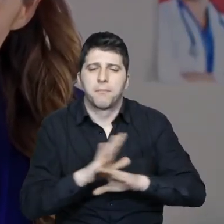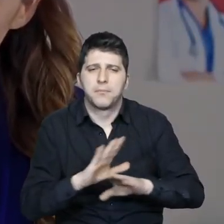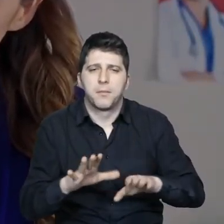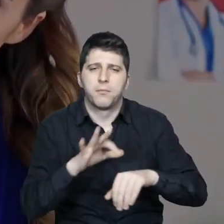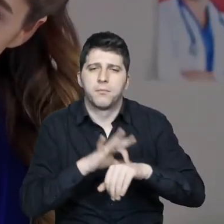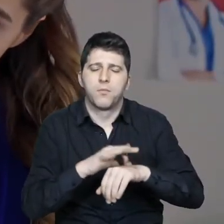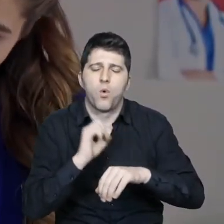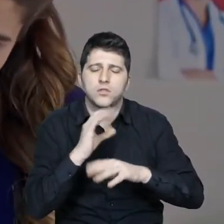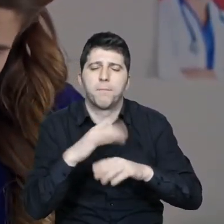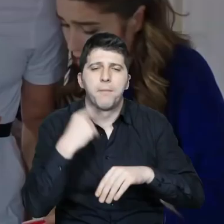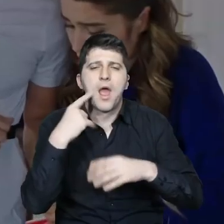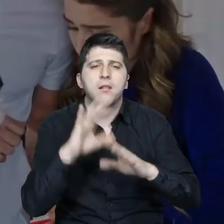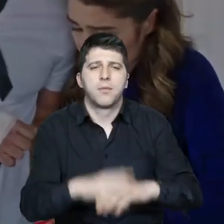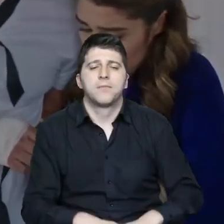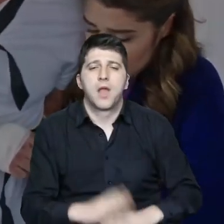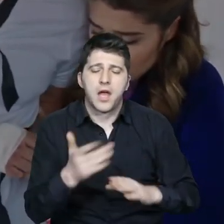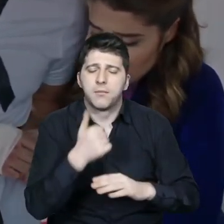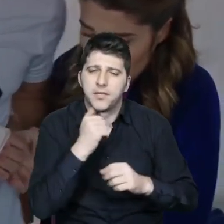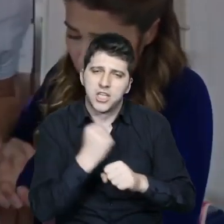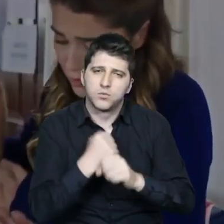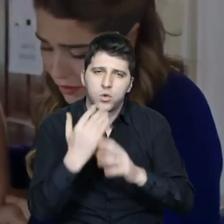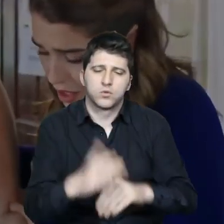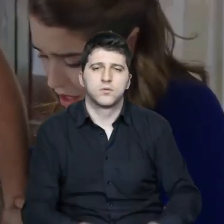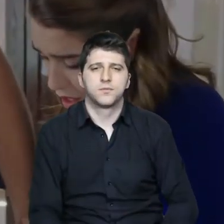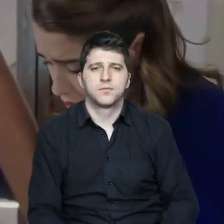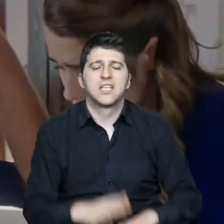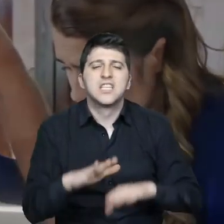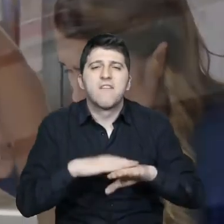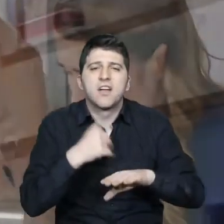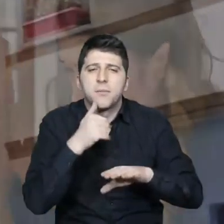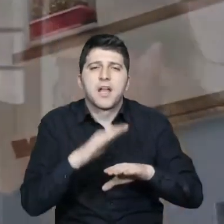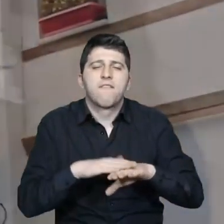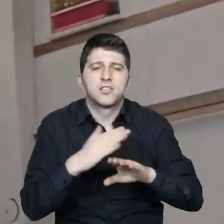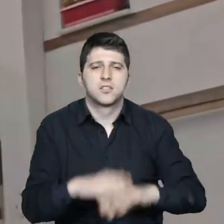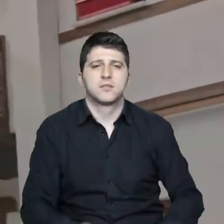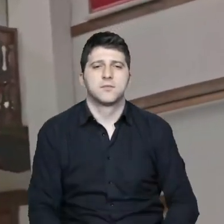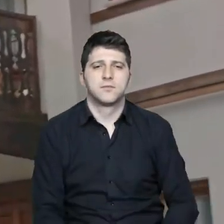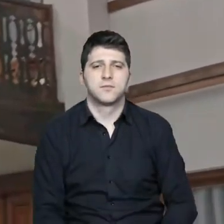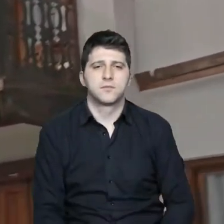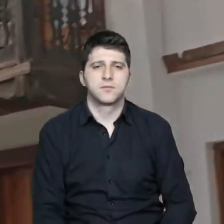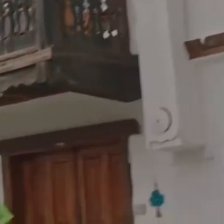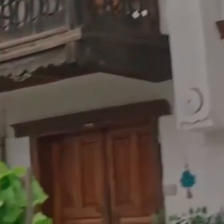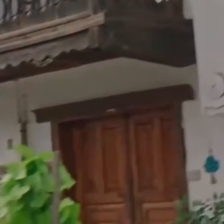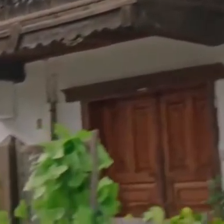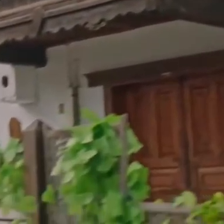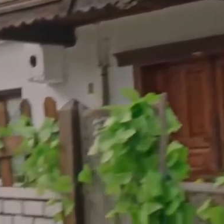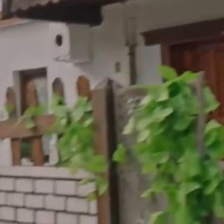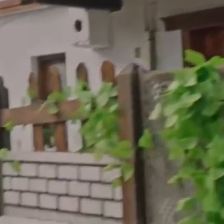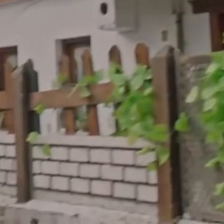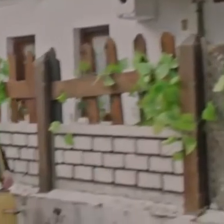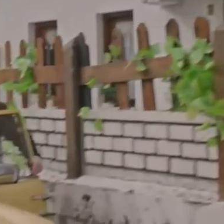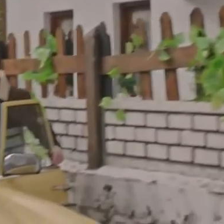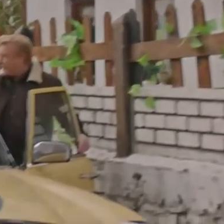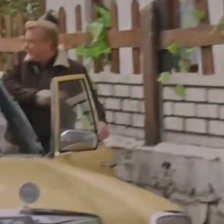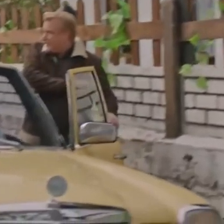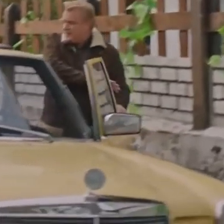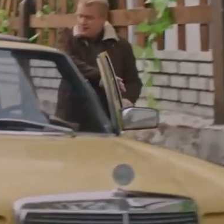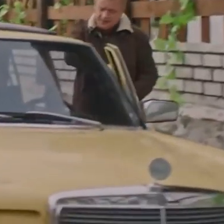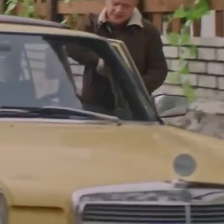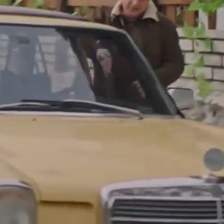merak etmeyin. Hadi babacığım. Hadi, geçmiş olsun. Hadi babacığım, yavaş. Yavaş. İbrahim evin önünde Helmut'un arabasından